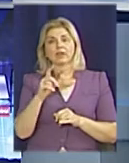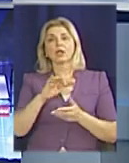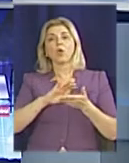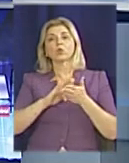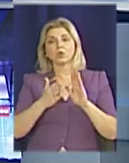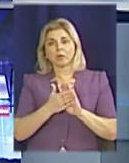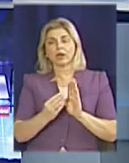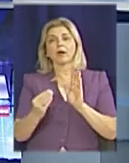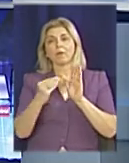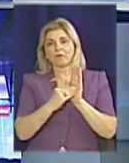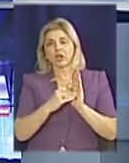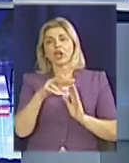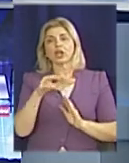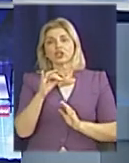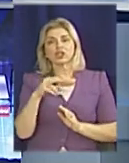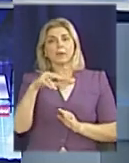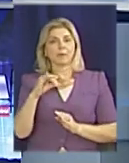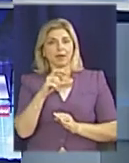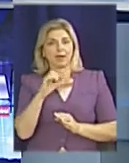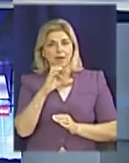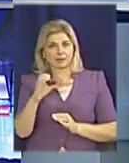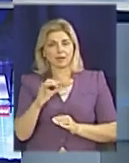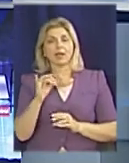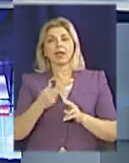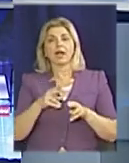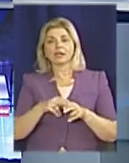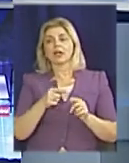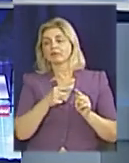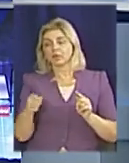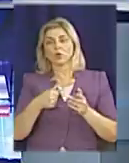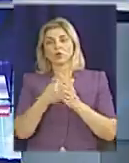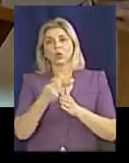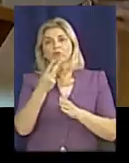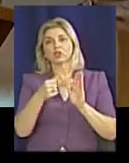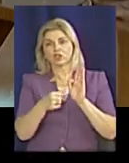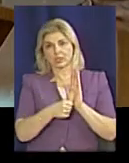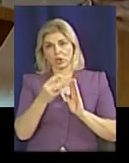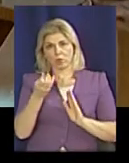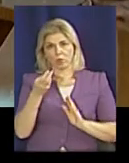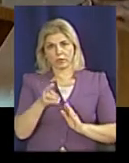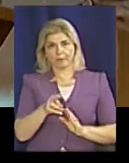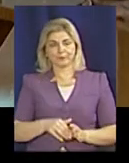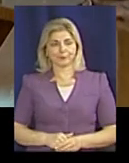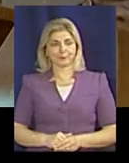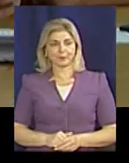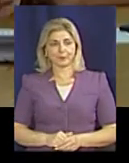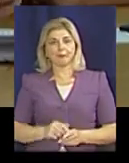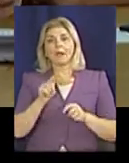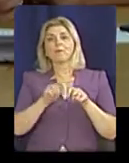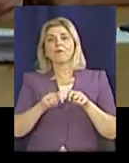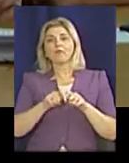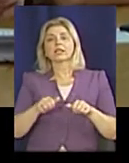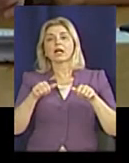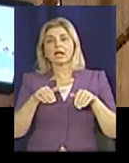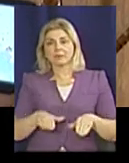на маршрутках GPS-трекери. Термін дав до 26 червня. Перевірили виконання розпорядження мера